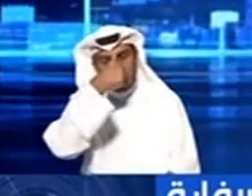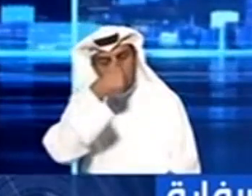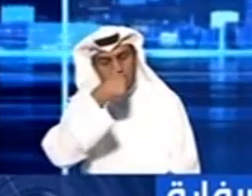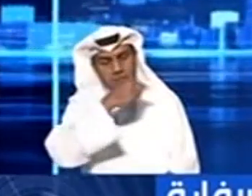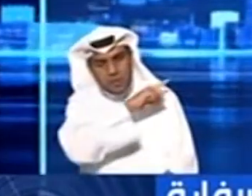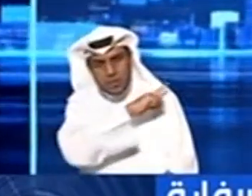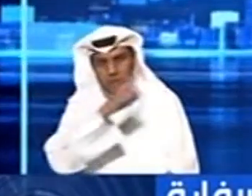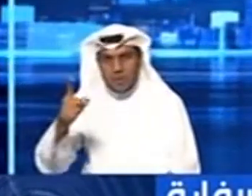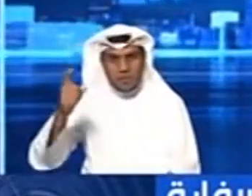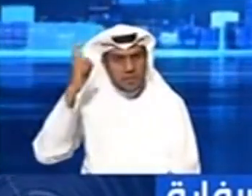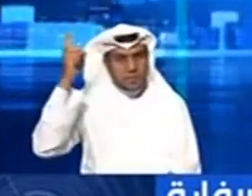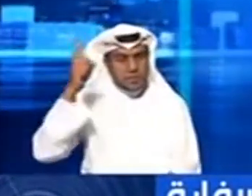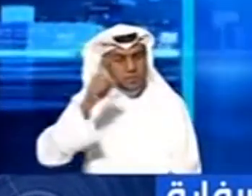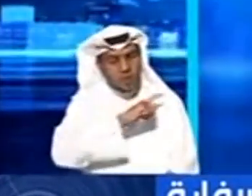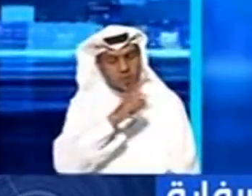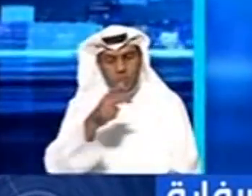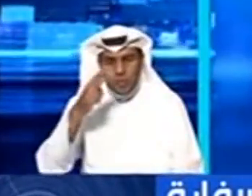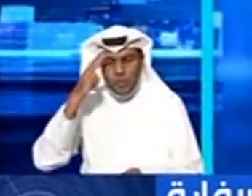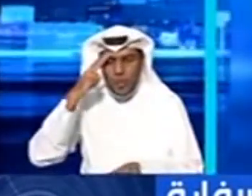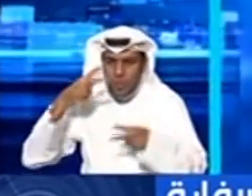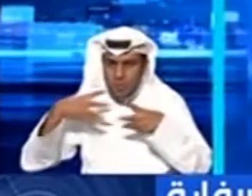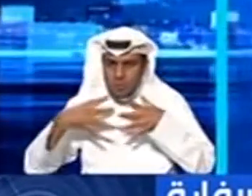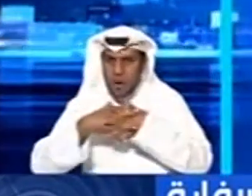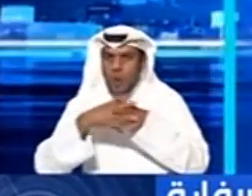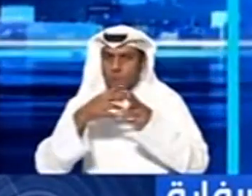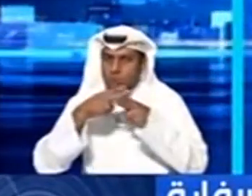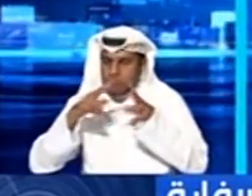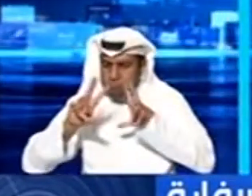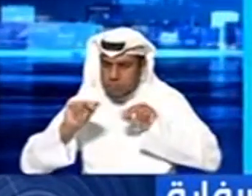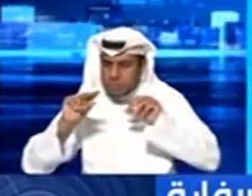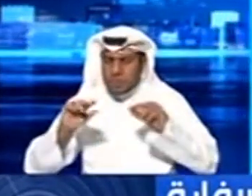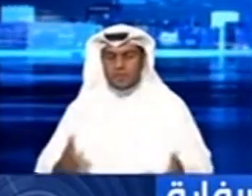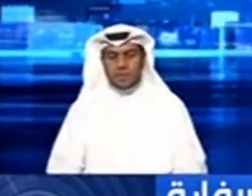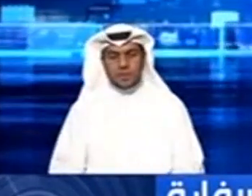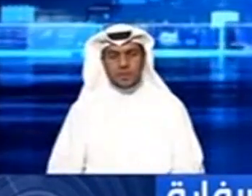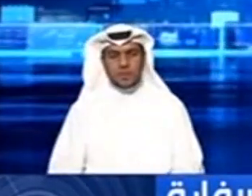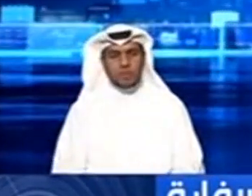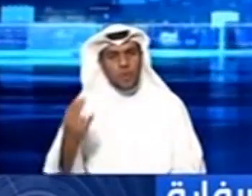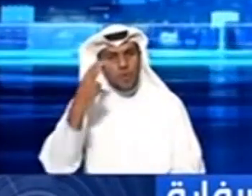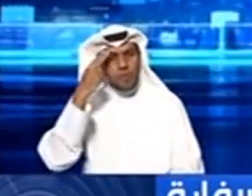في كل ما تتخذه من إجراءات للحفاظ على أمنها وسلامة مواطنيها.